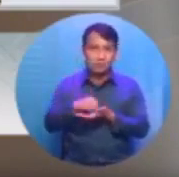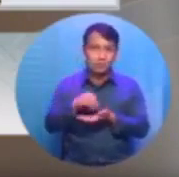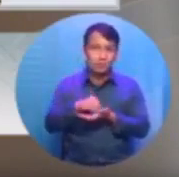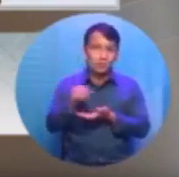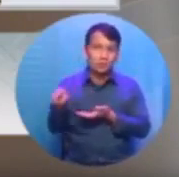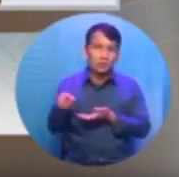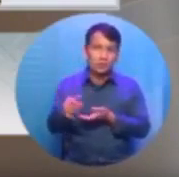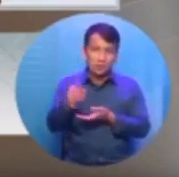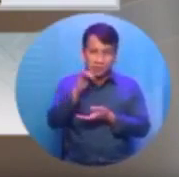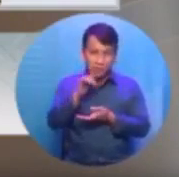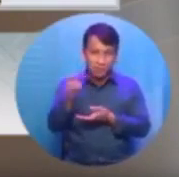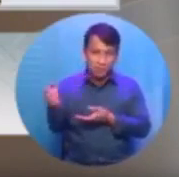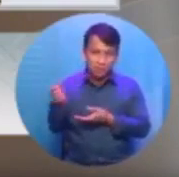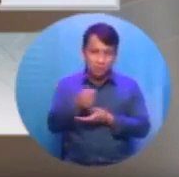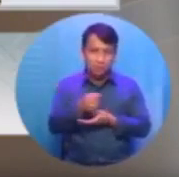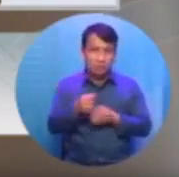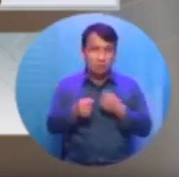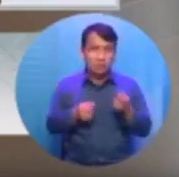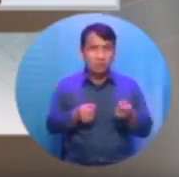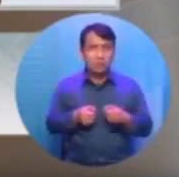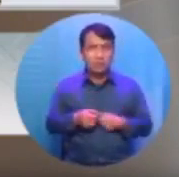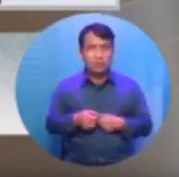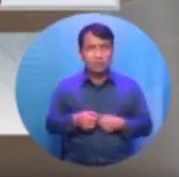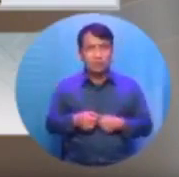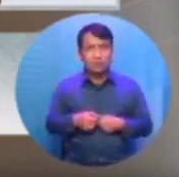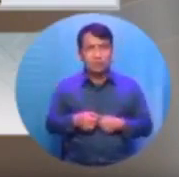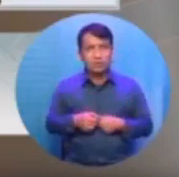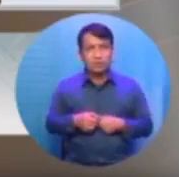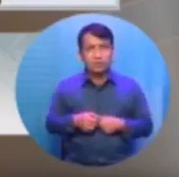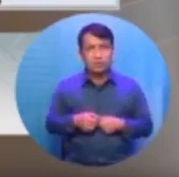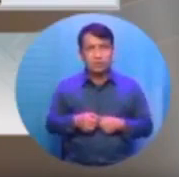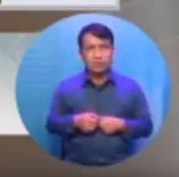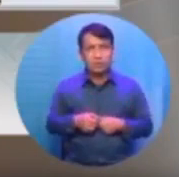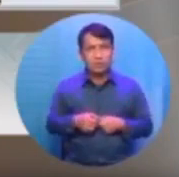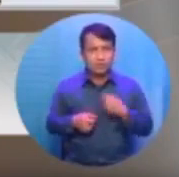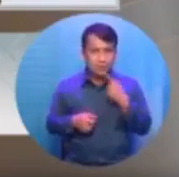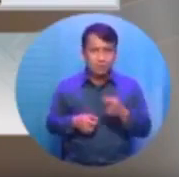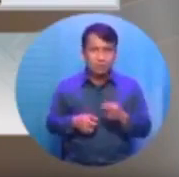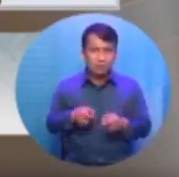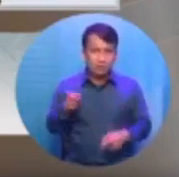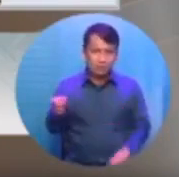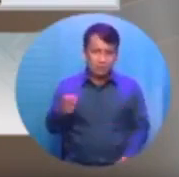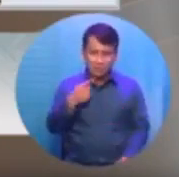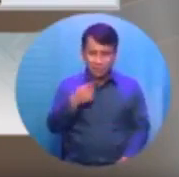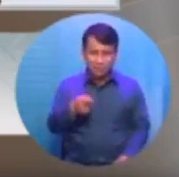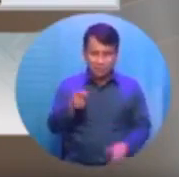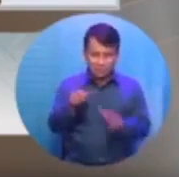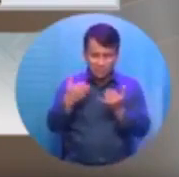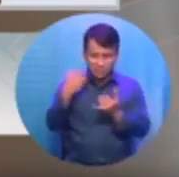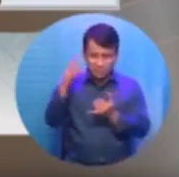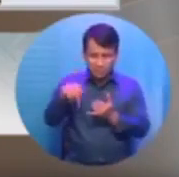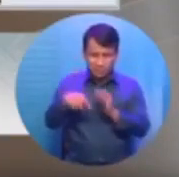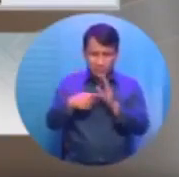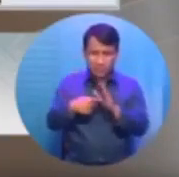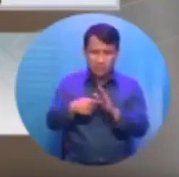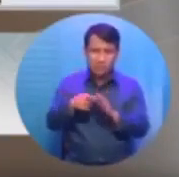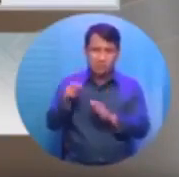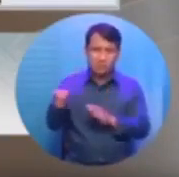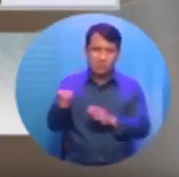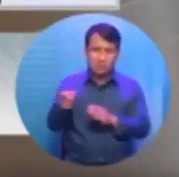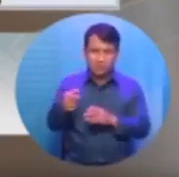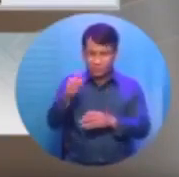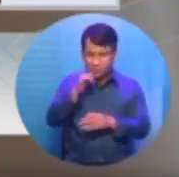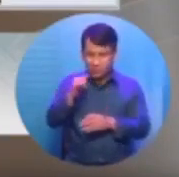po. Siya ang kumuha po. Okay. Chairman, hindi ka ba nakukonsensya niyan? Ikaw ay barangay chairman, ama ng barangay, at